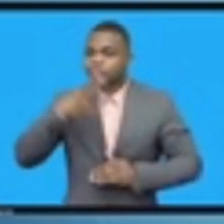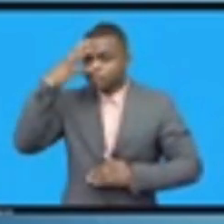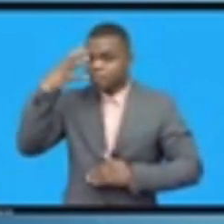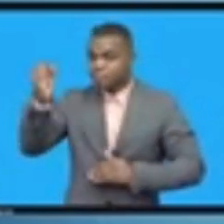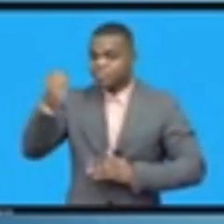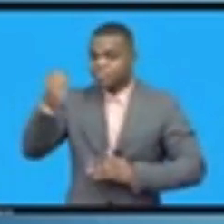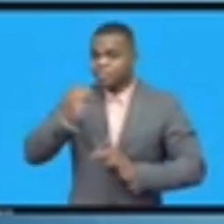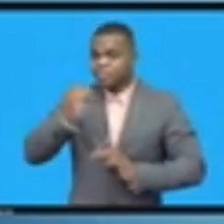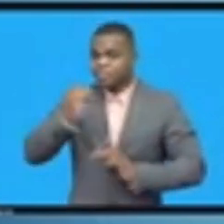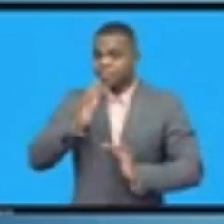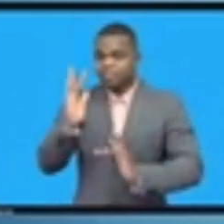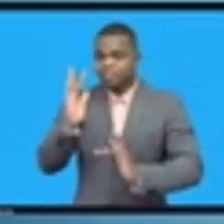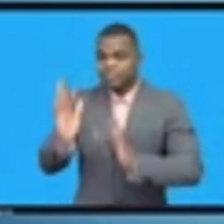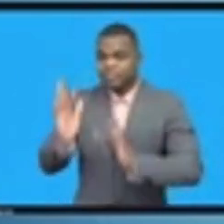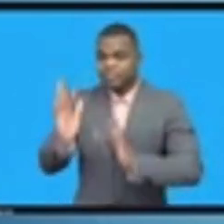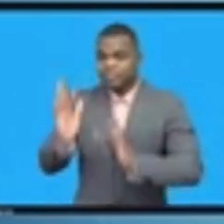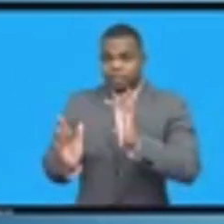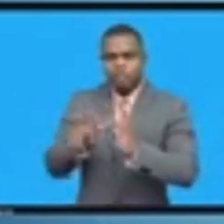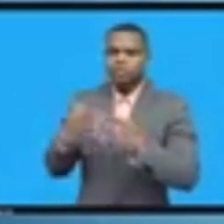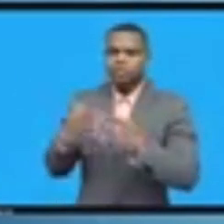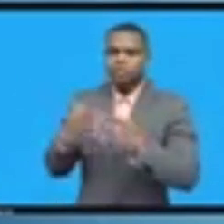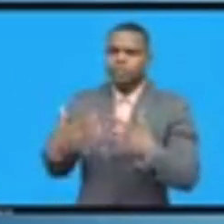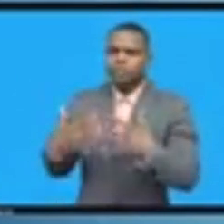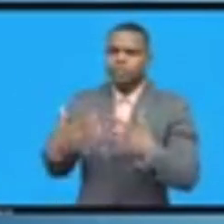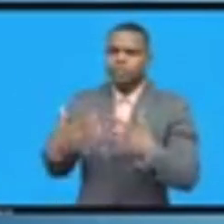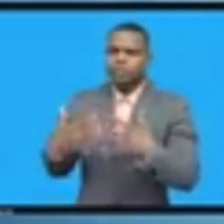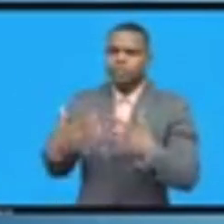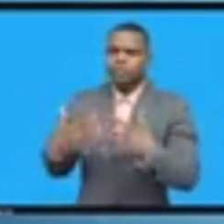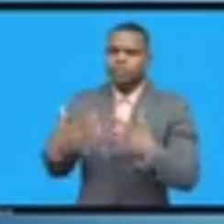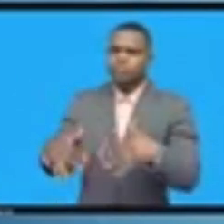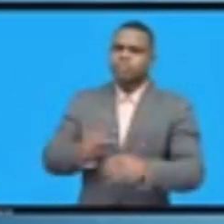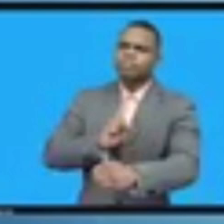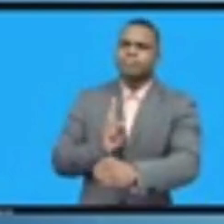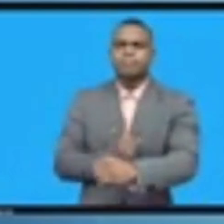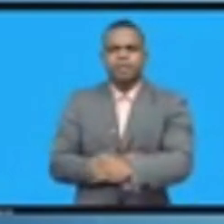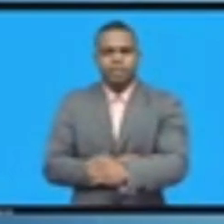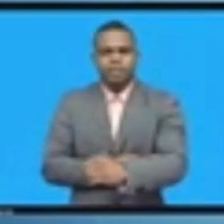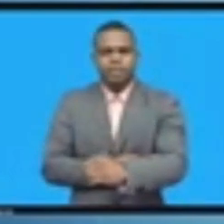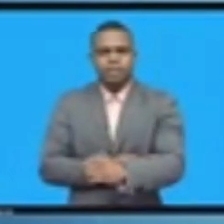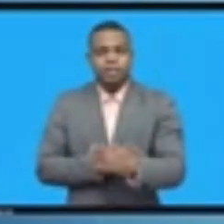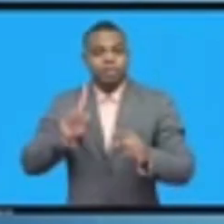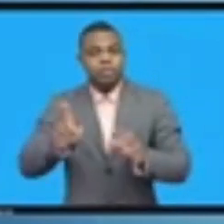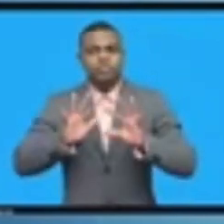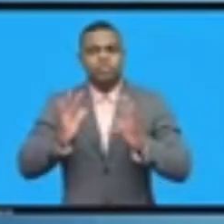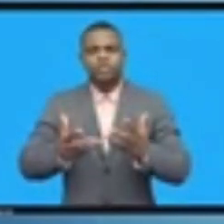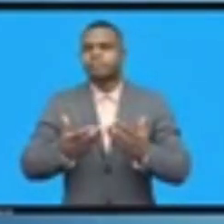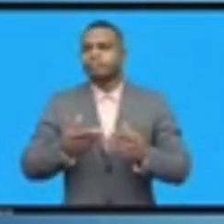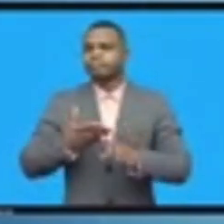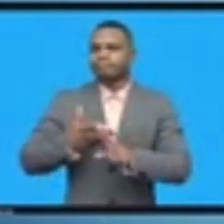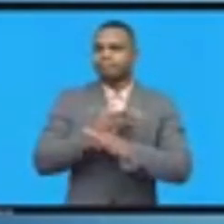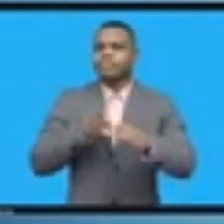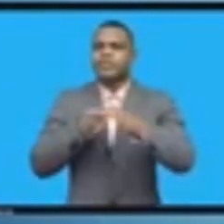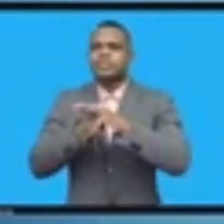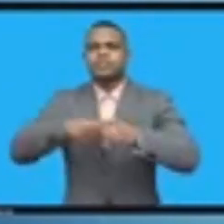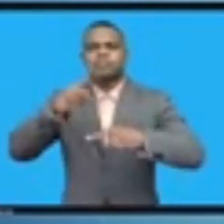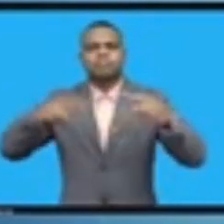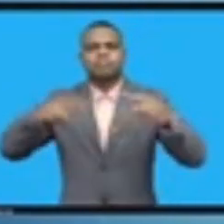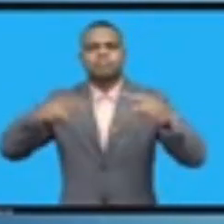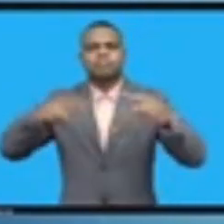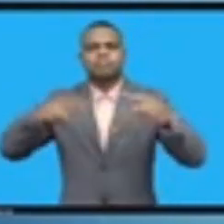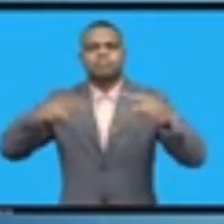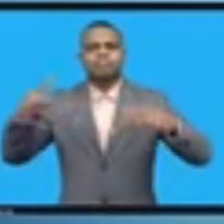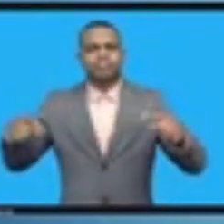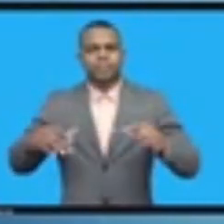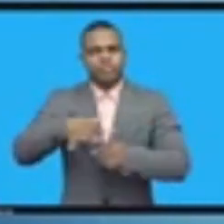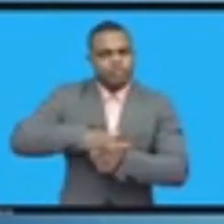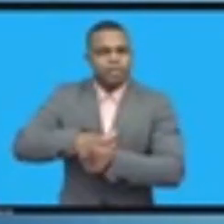联系在一起，它是无国界的，不属于任何人，但属于每个人。互联网是由一个网列组成的网